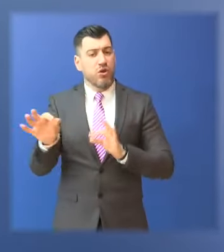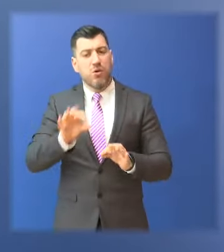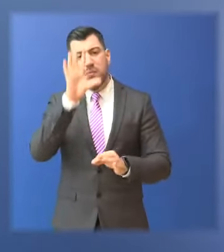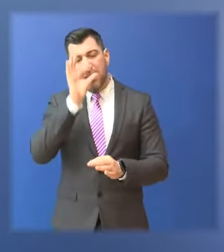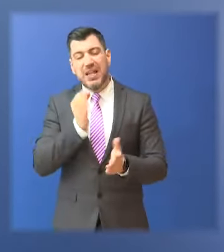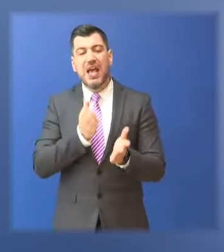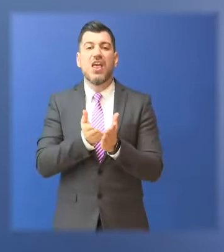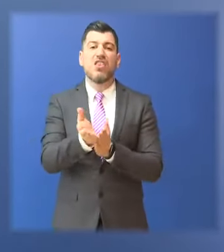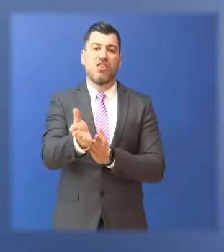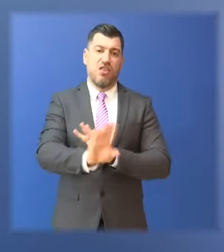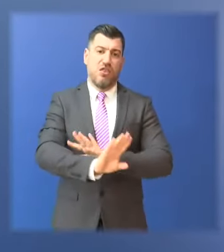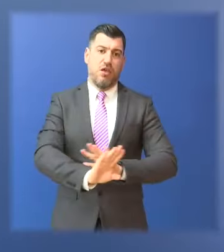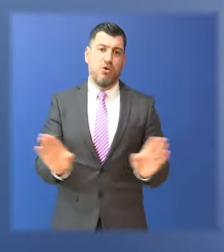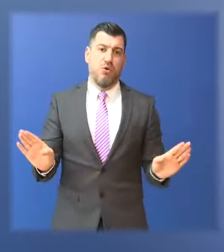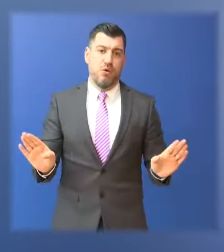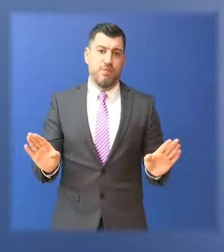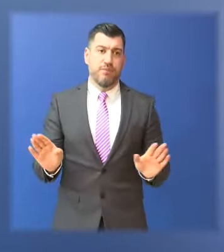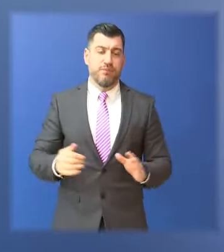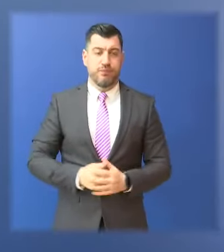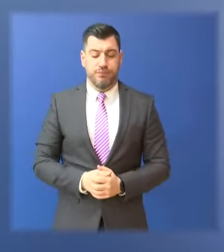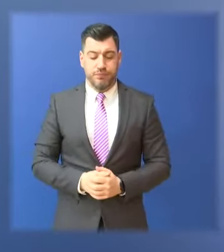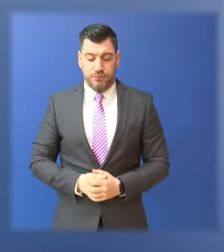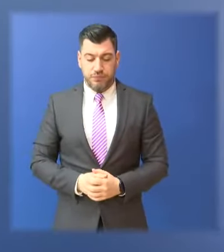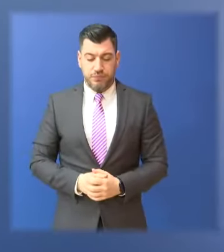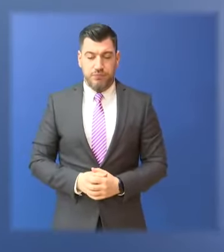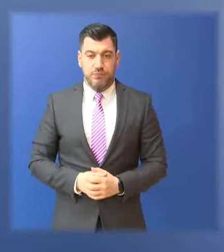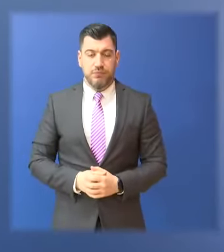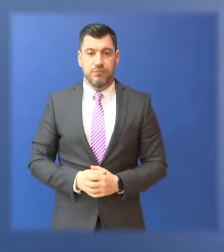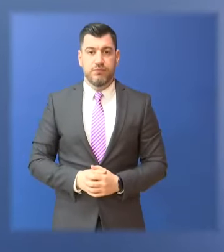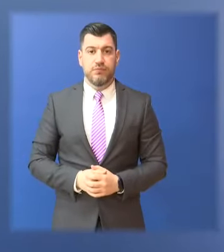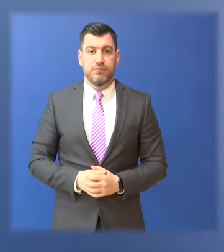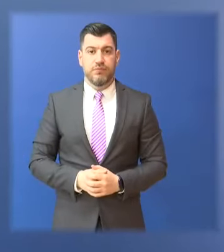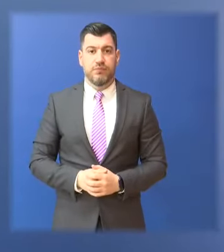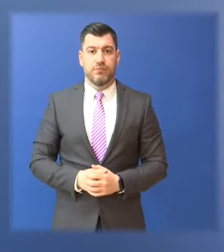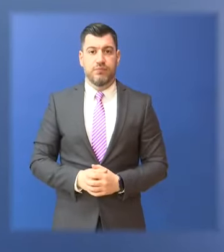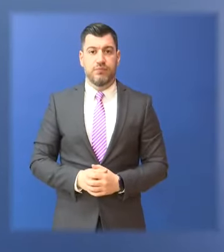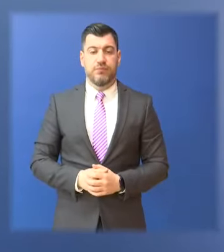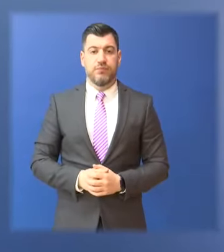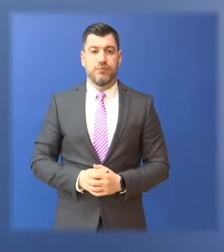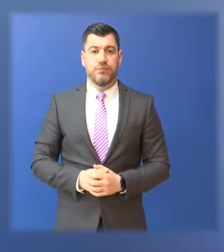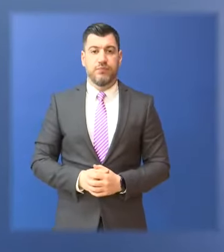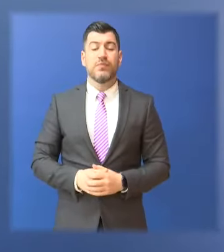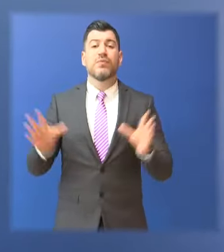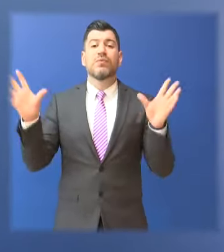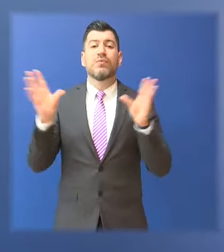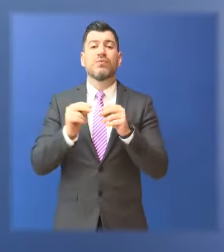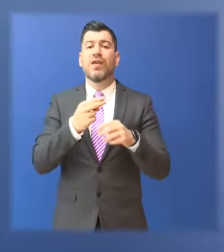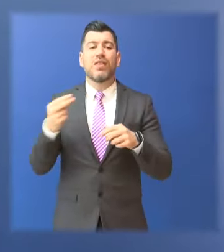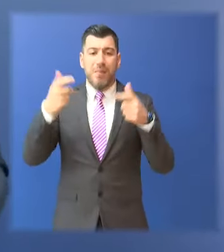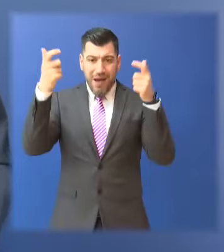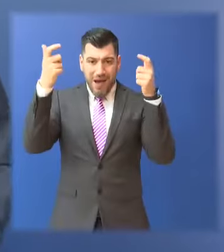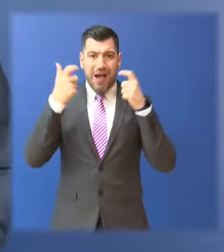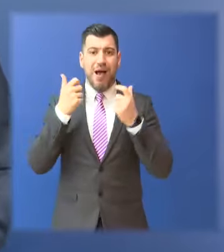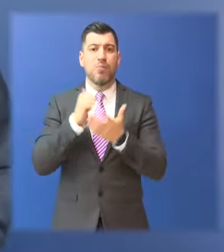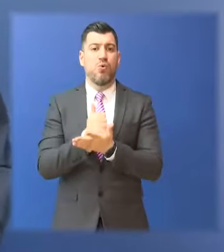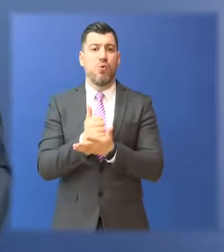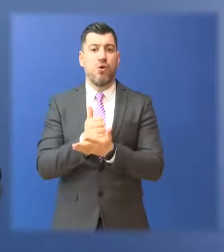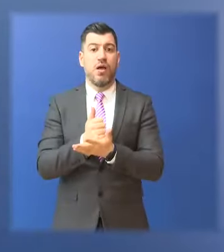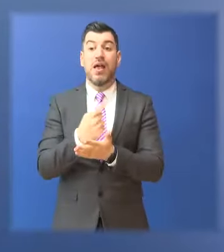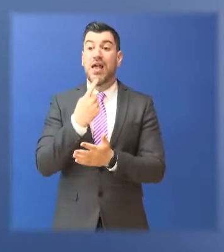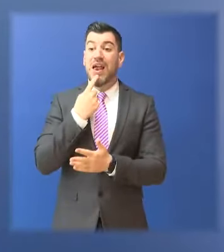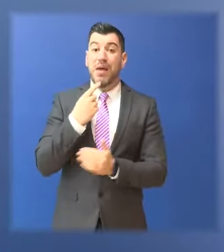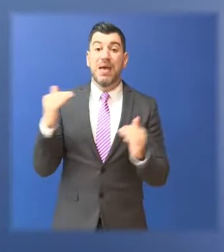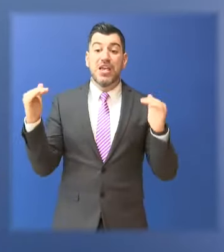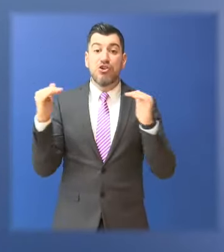λοιπόν πάμε στα υπόλοιπα κόμματα, θα σας πω το εξής. Τα κράτησα χθες από όσα είπε ο Πρωθυπουργός. Ως προς το γάμο, μιλάμε για ισότητα στο γάμο